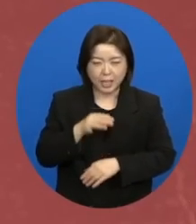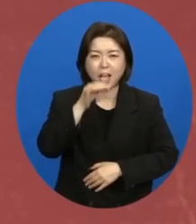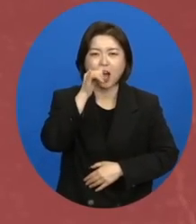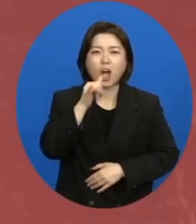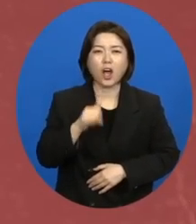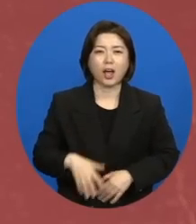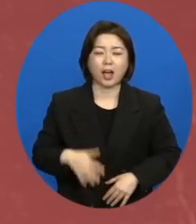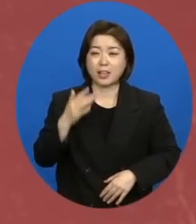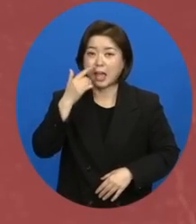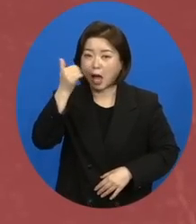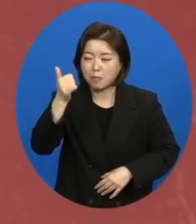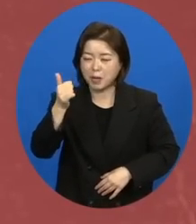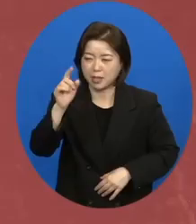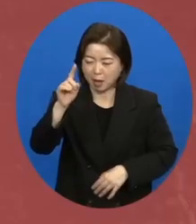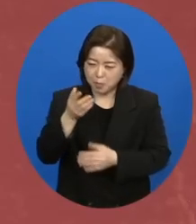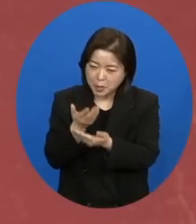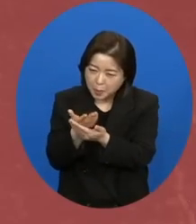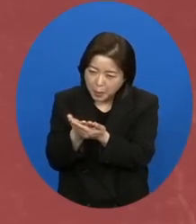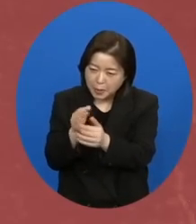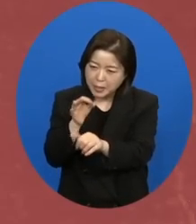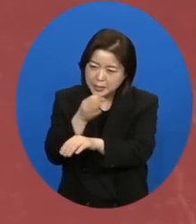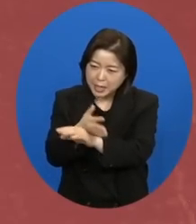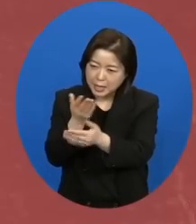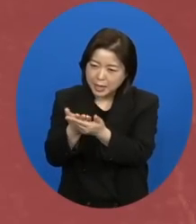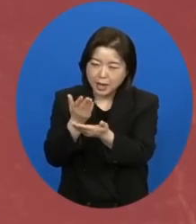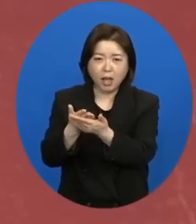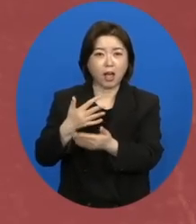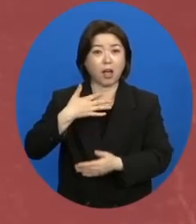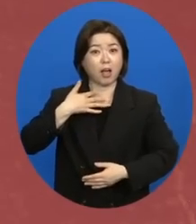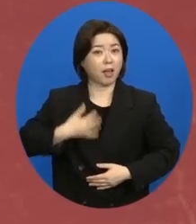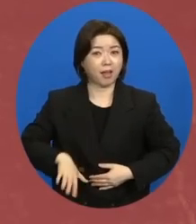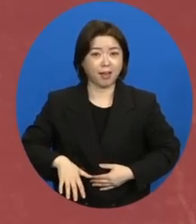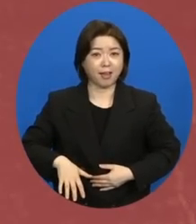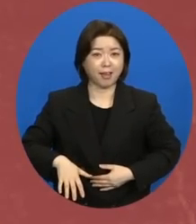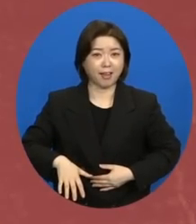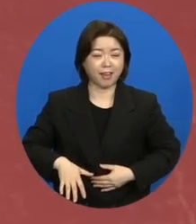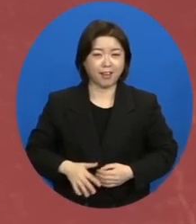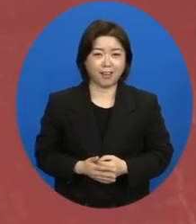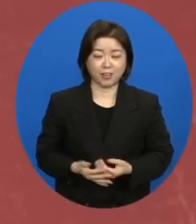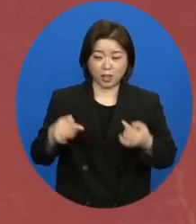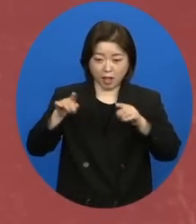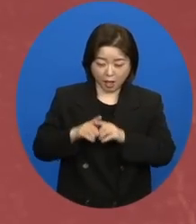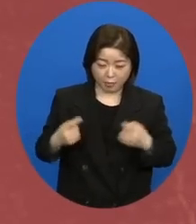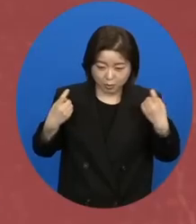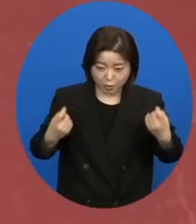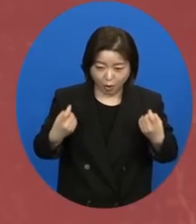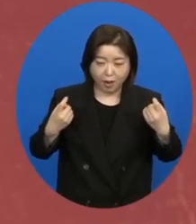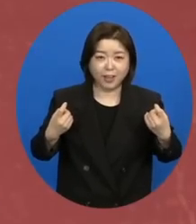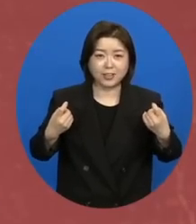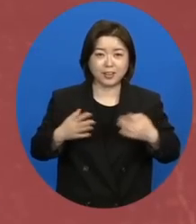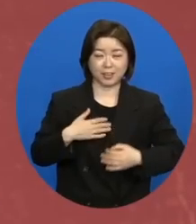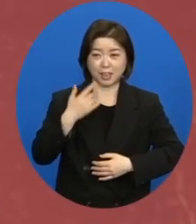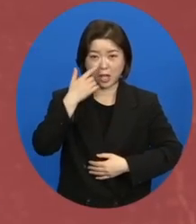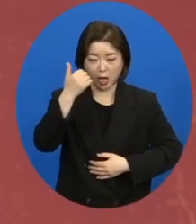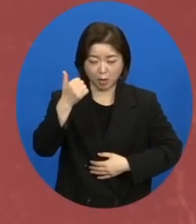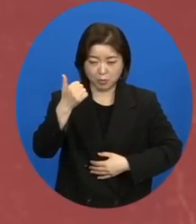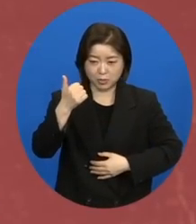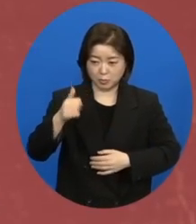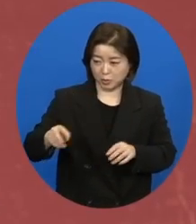우리 아버님한테 한 번도 뭘 사달라고 해본 적이 없는데 같이 여행하다 보니까 우리 아버님이